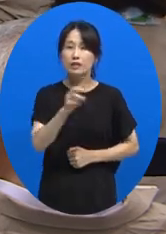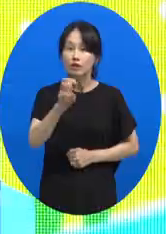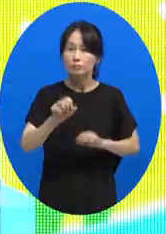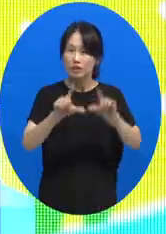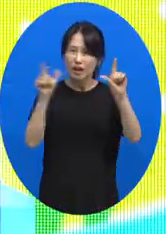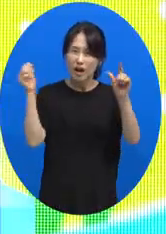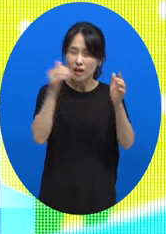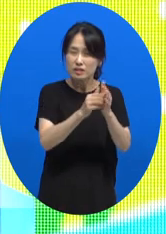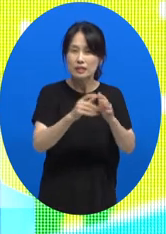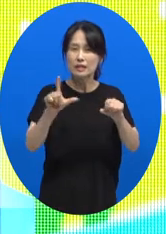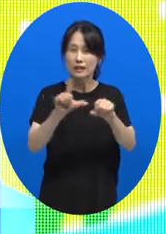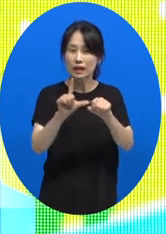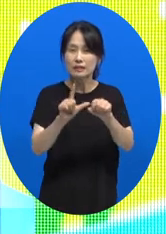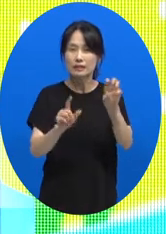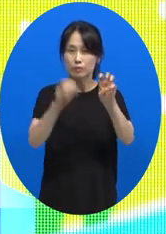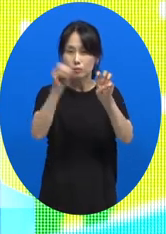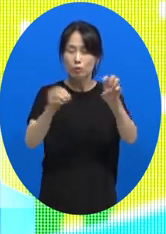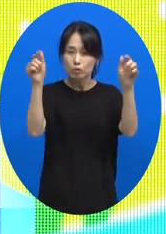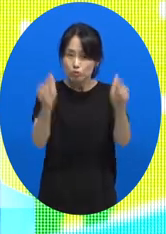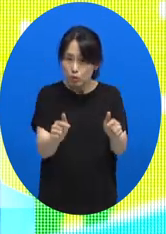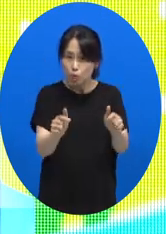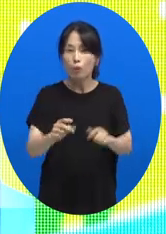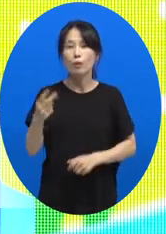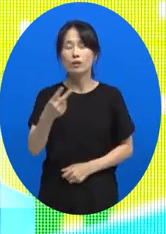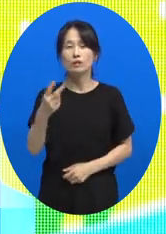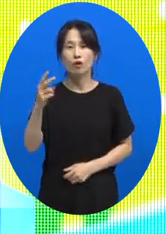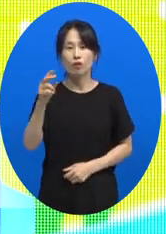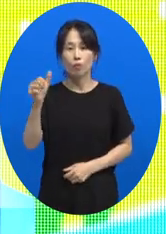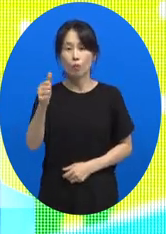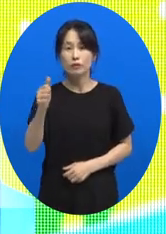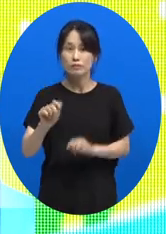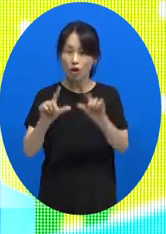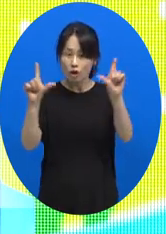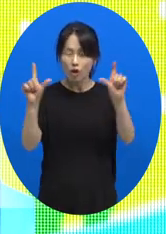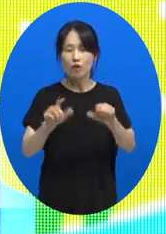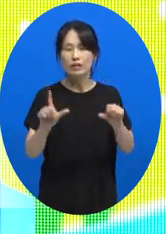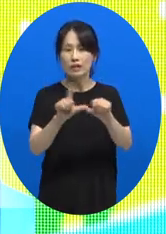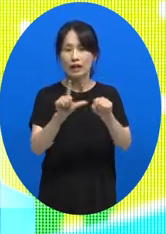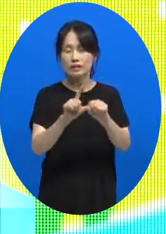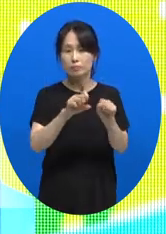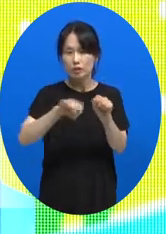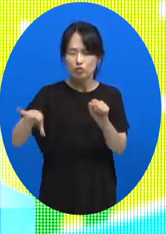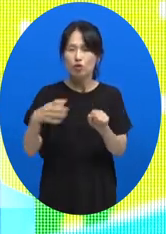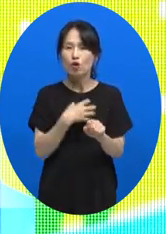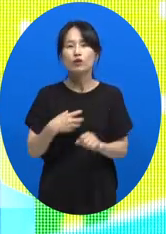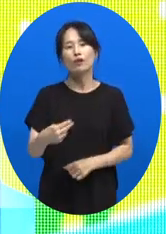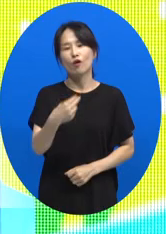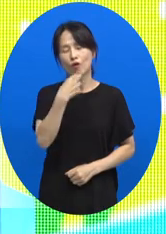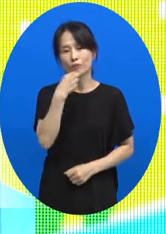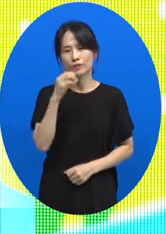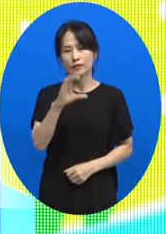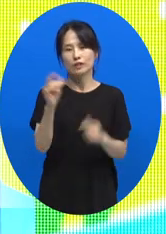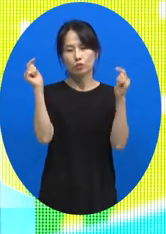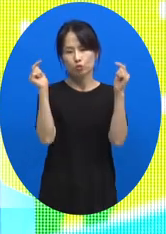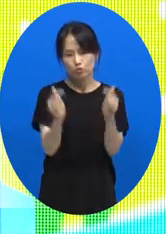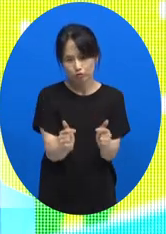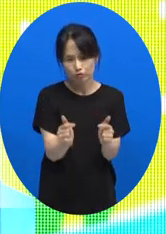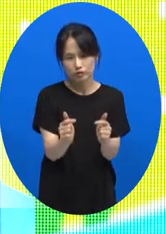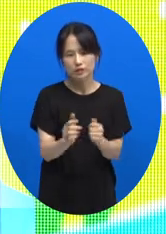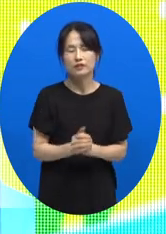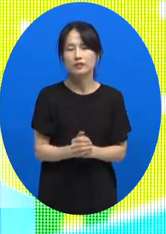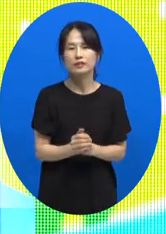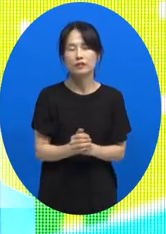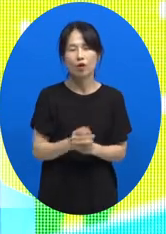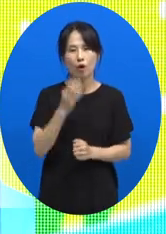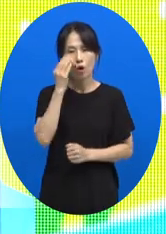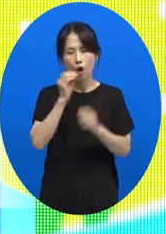2030년까지 온실가스 30% 감축, 또 2050년 온실가스 배출 걱정 없는 탄소 중립을 차질